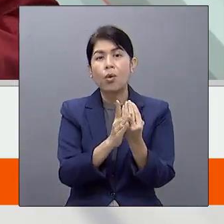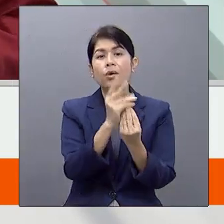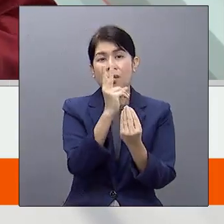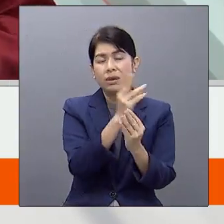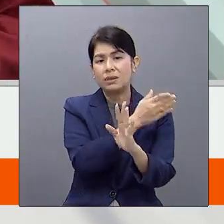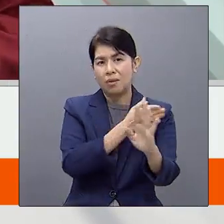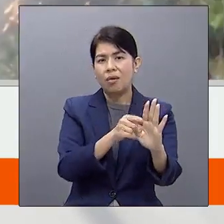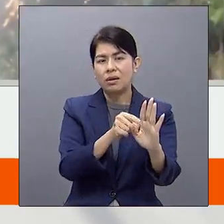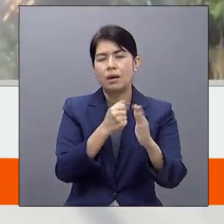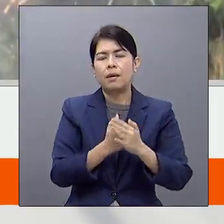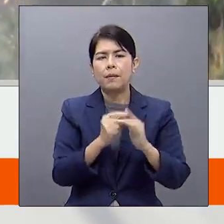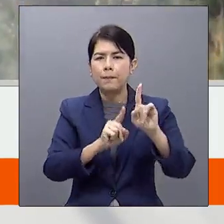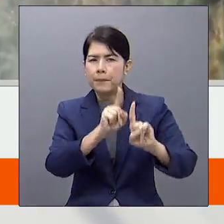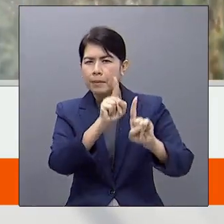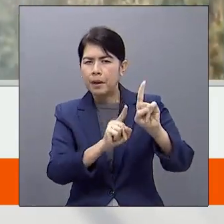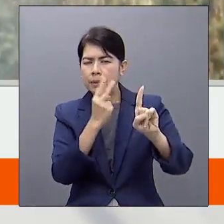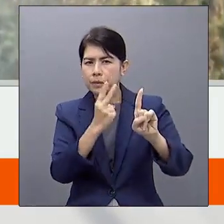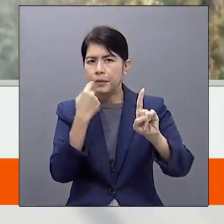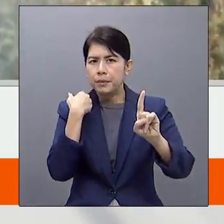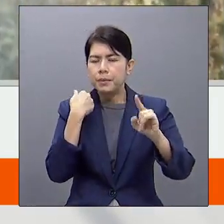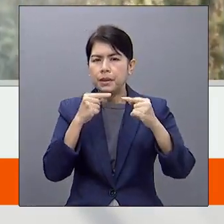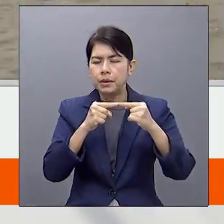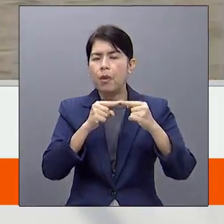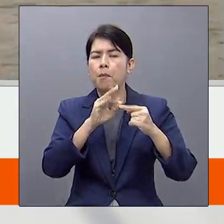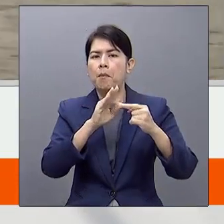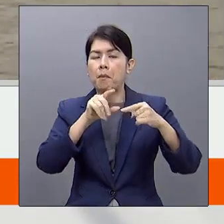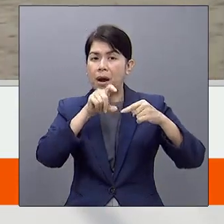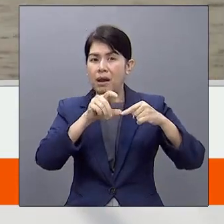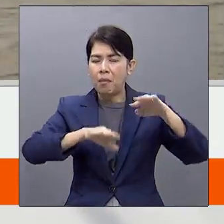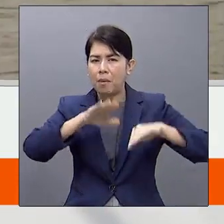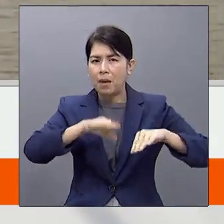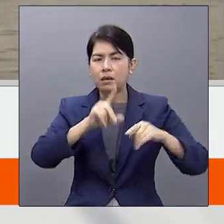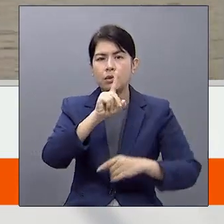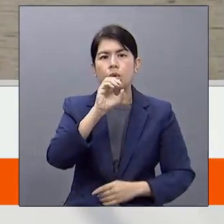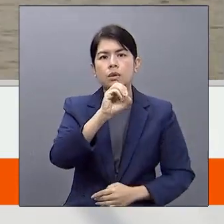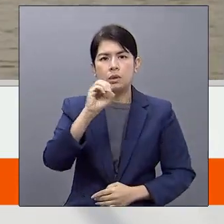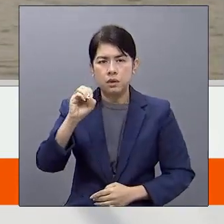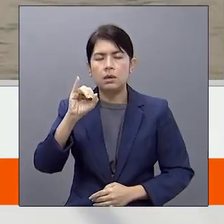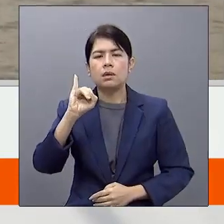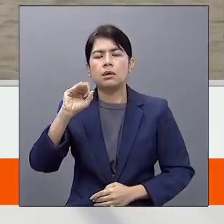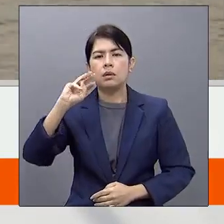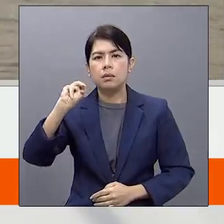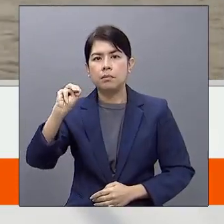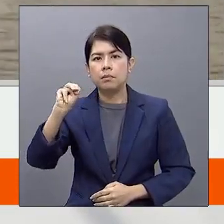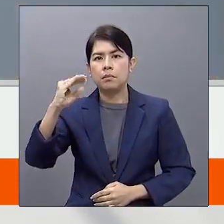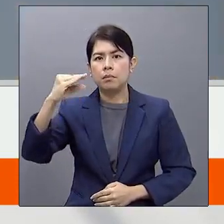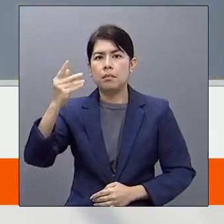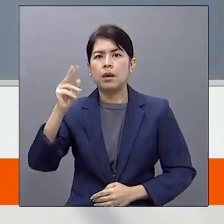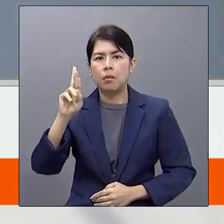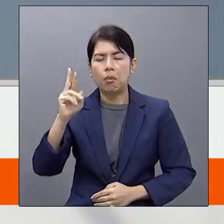มันอยู่เฉลี่ยประมาณ100นี่ถือว่าหนักนะครับเพราะว่าค่ามาตรฐานไทยอยู่ที่50ไมโครกรัมต่อลูกบาศก์เมตร เกินไป2เท่านะคะ